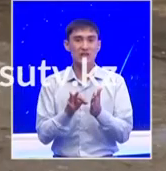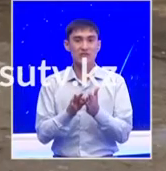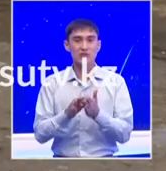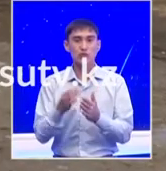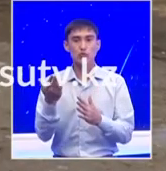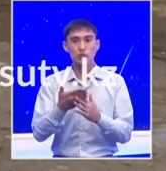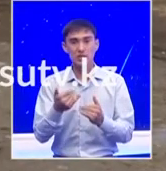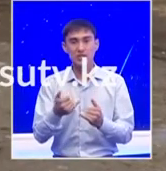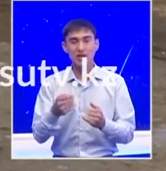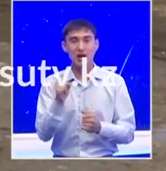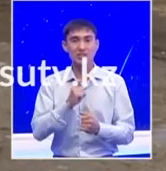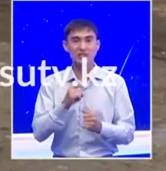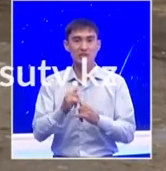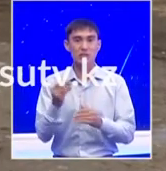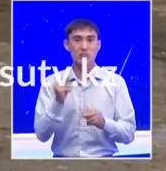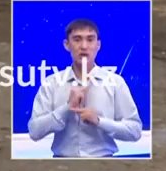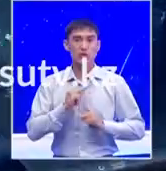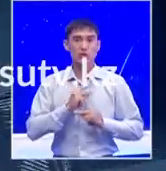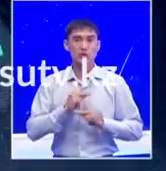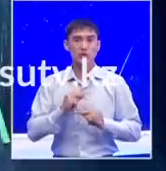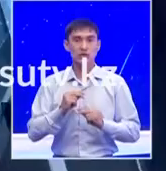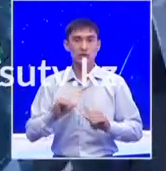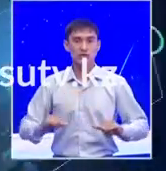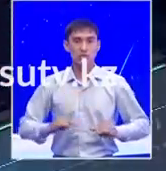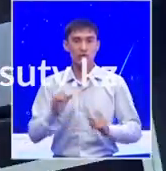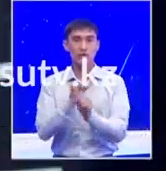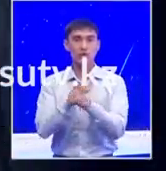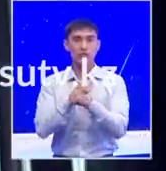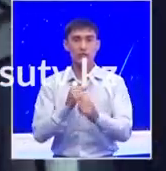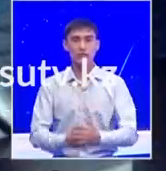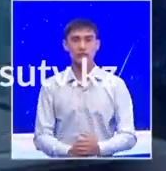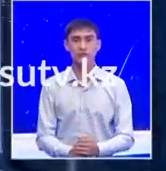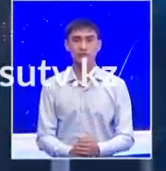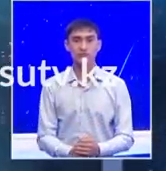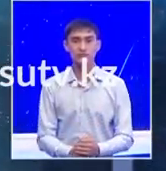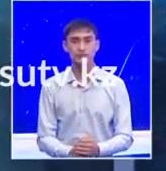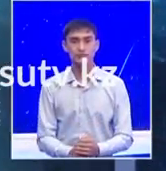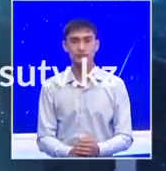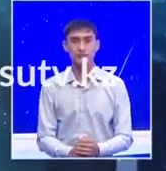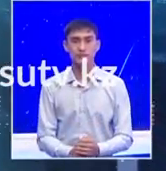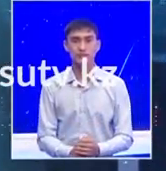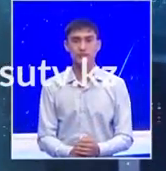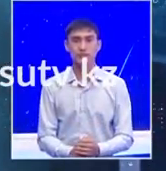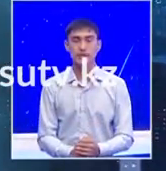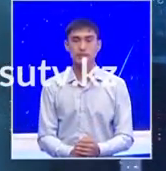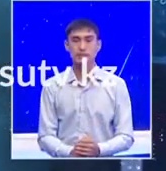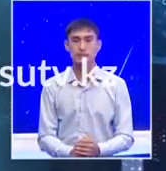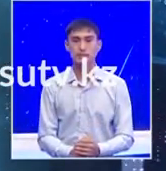для хозяйств, занимающихся разведением лошадей и верблюдов. Лилия Штогрина, Абзал Мусипов, телеканал ЖТСУ.